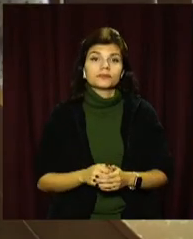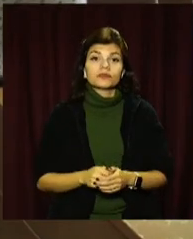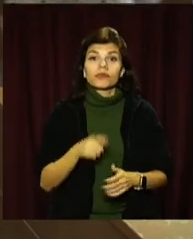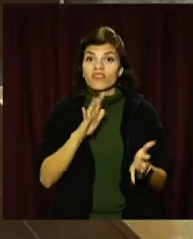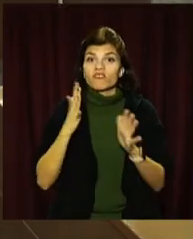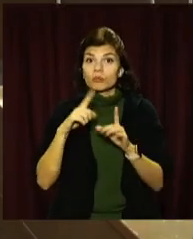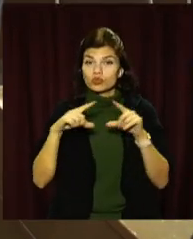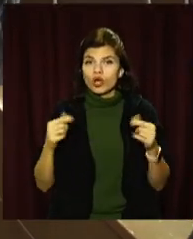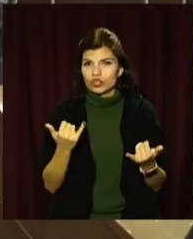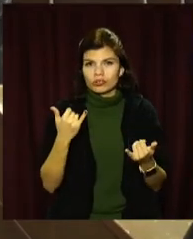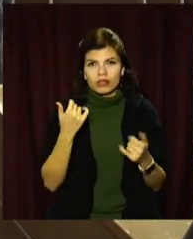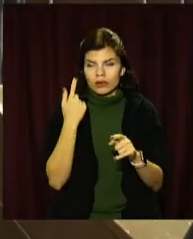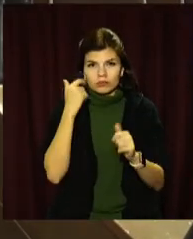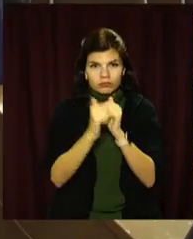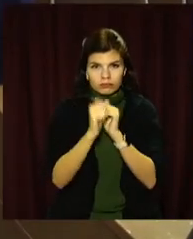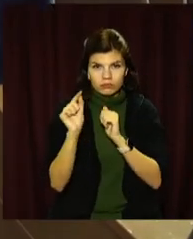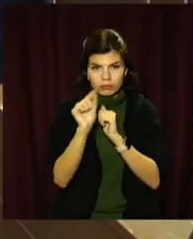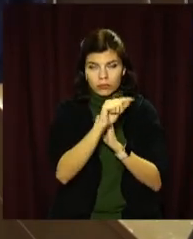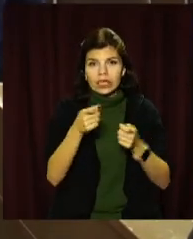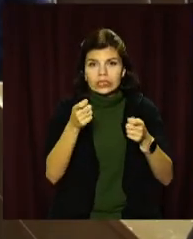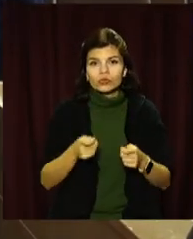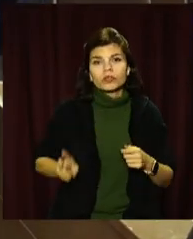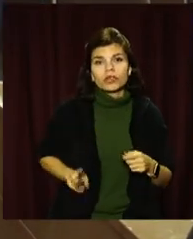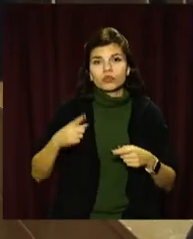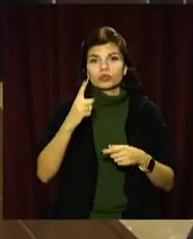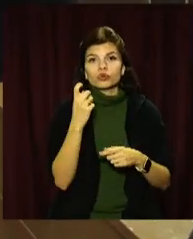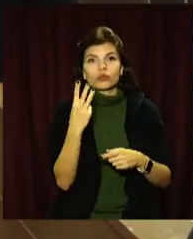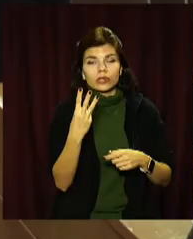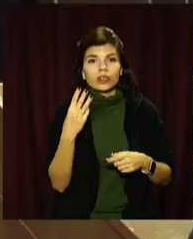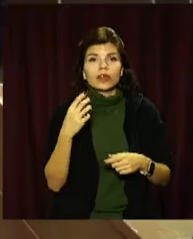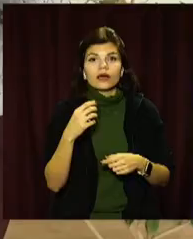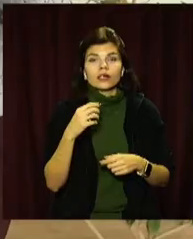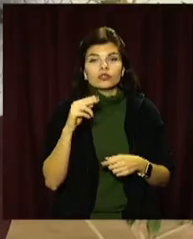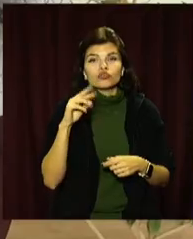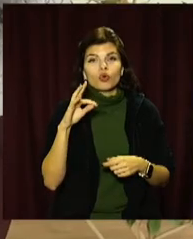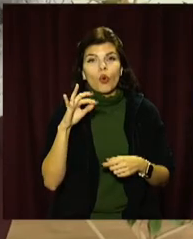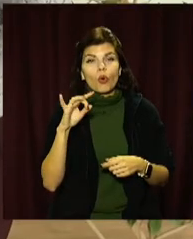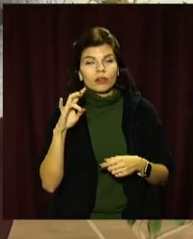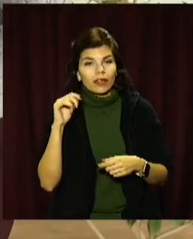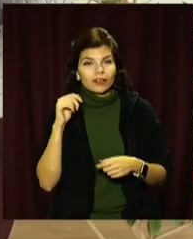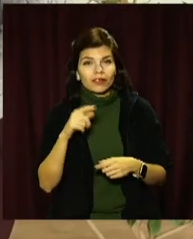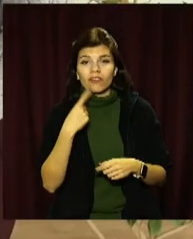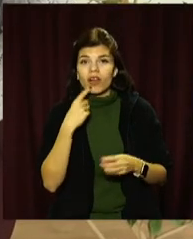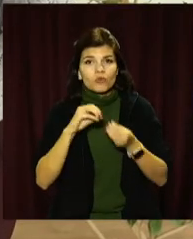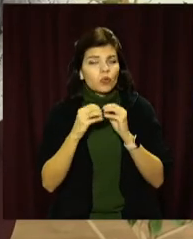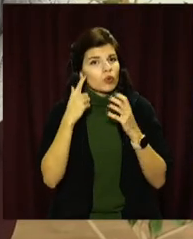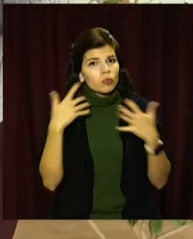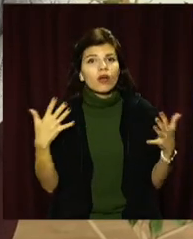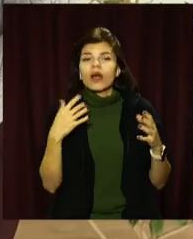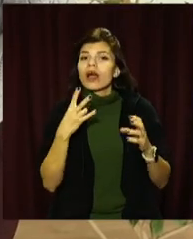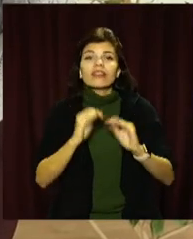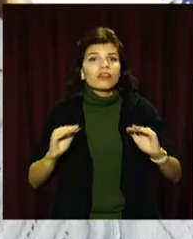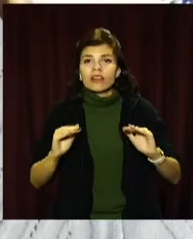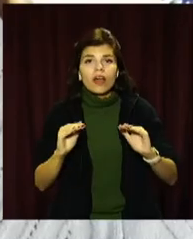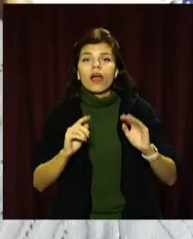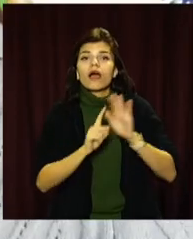у школах – явище нерідкісне, каже заступниця директора школи номер 103 Анастасія Чорна. Але переконана, проблема найчастіше у батьках, а не